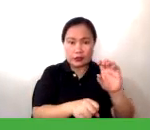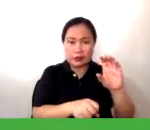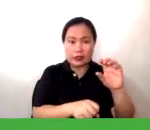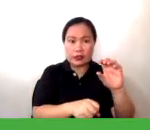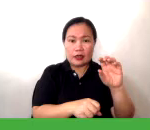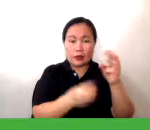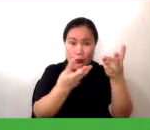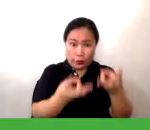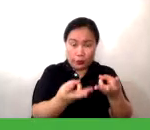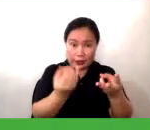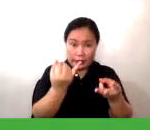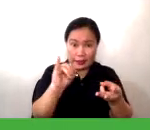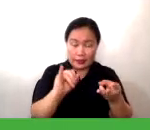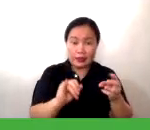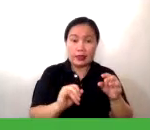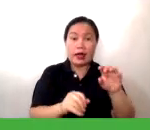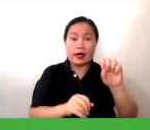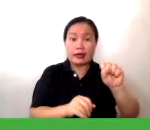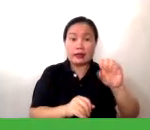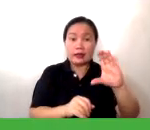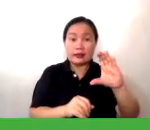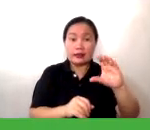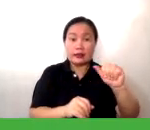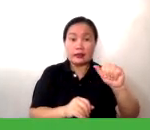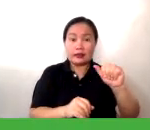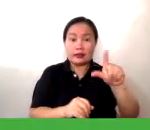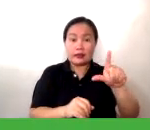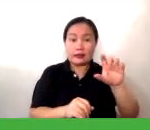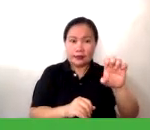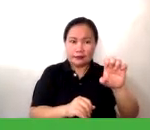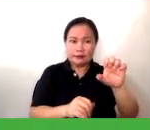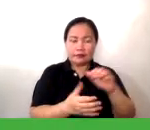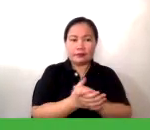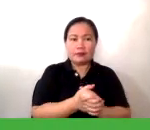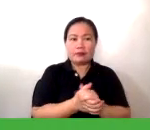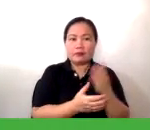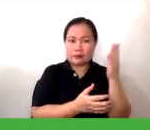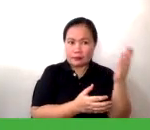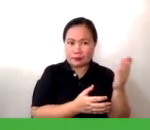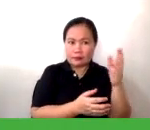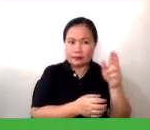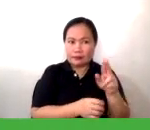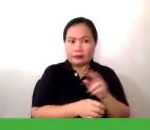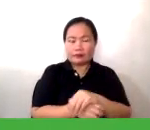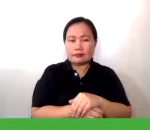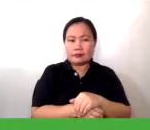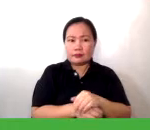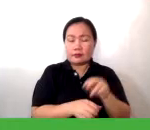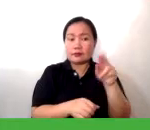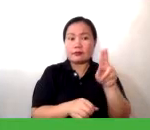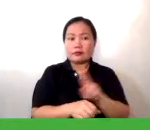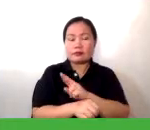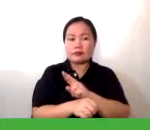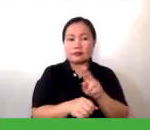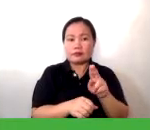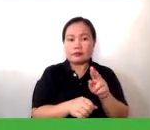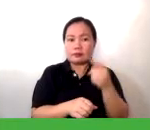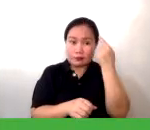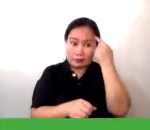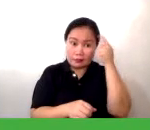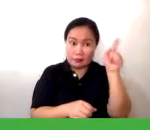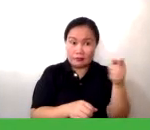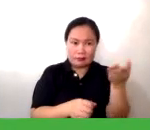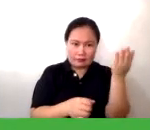or sometimes ito bihira, no? Pero, ito kasi alam ko ginagamit siya sa mas magagaan.